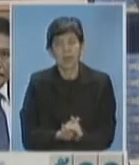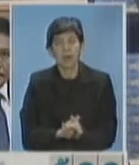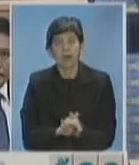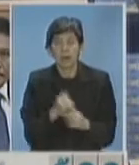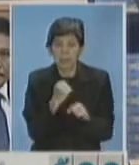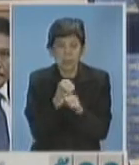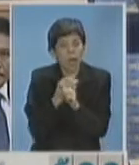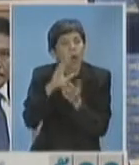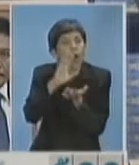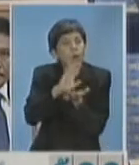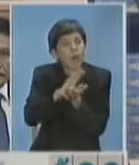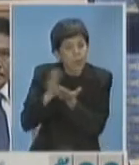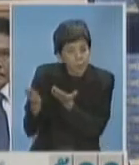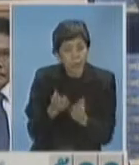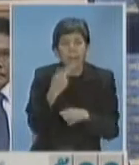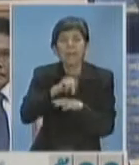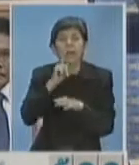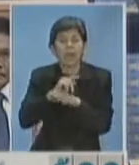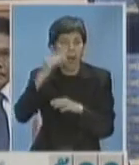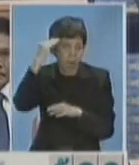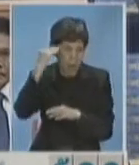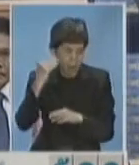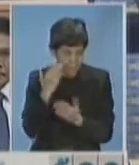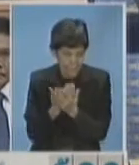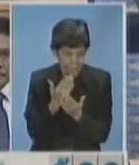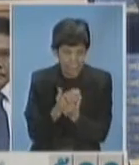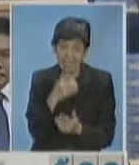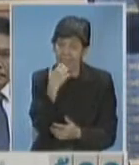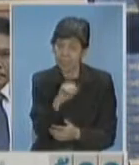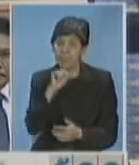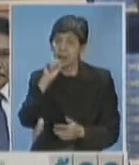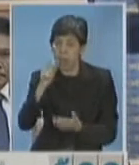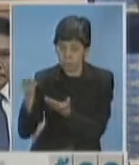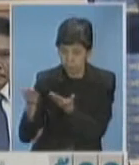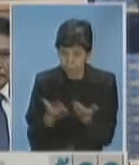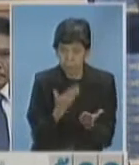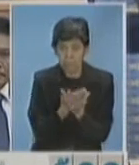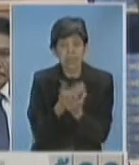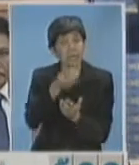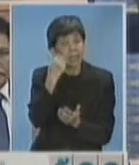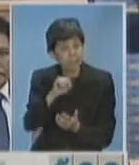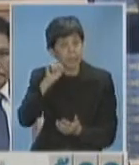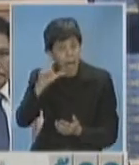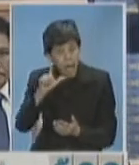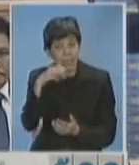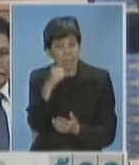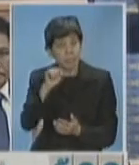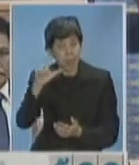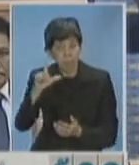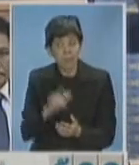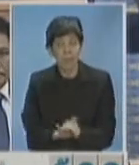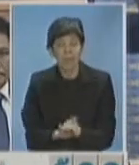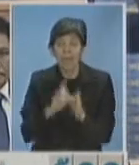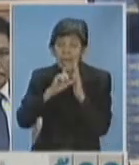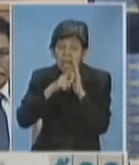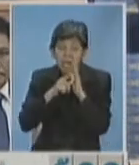ได้จัดงบประมาณต้อนรับประธานสภาเกาหลีเป็นเงิน10ล้านบาท10ล้านท่านประธานครับ10ล้านเล